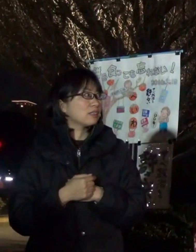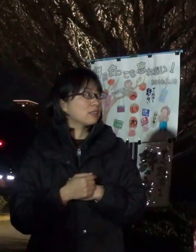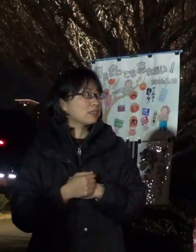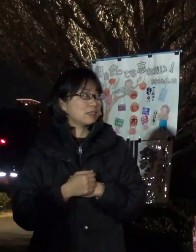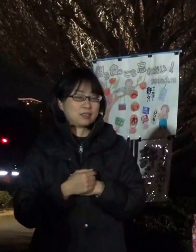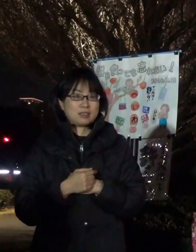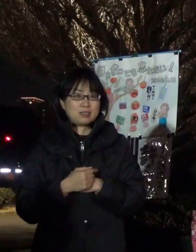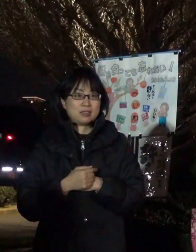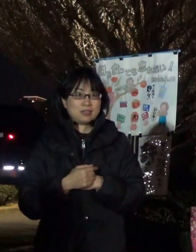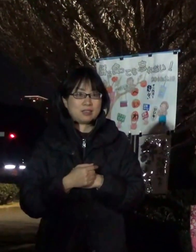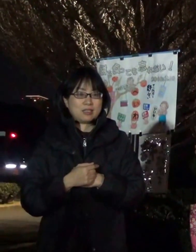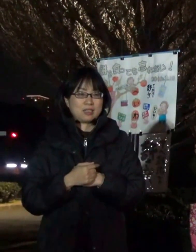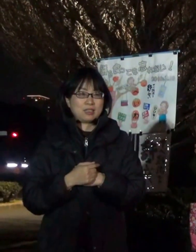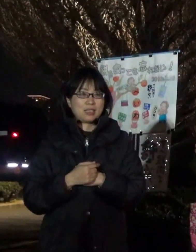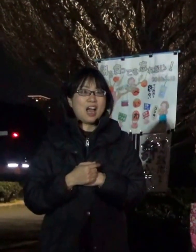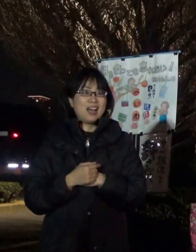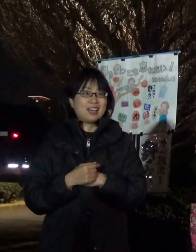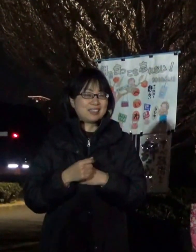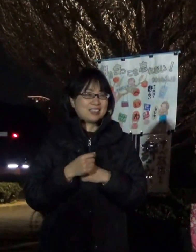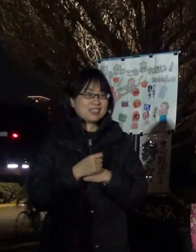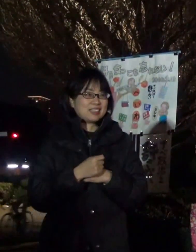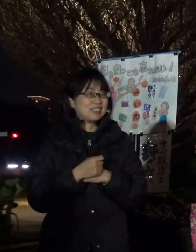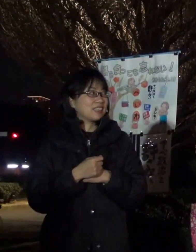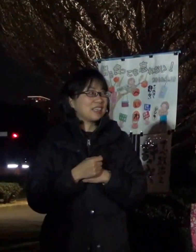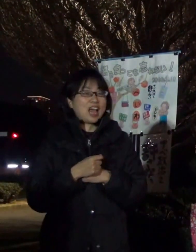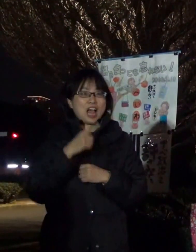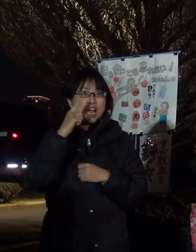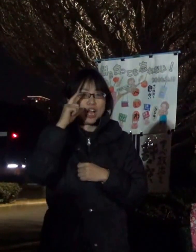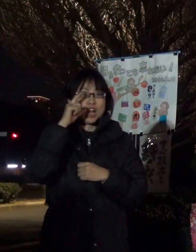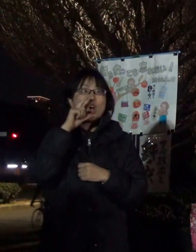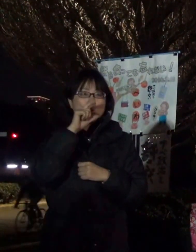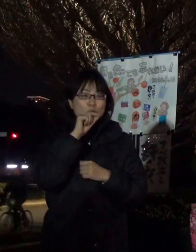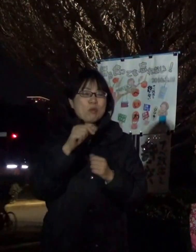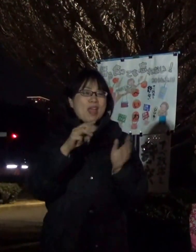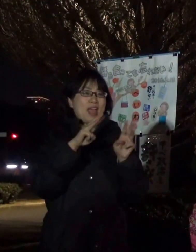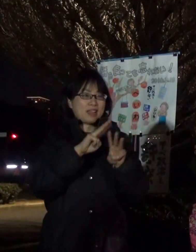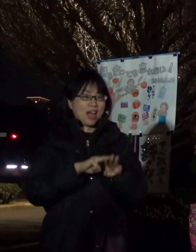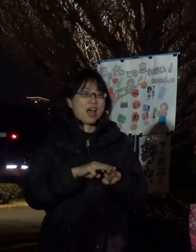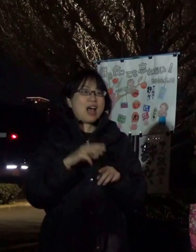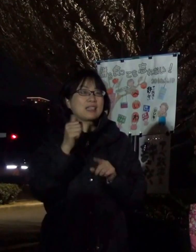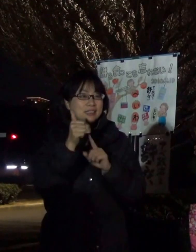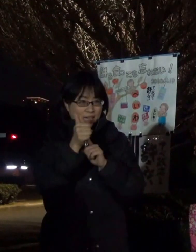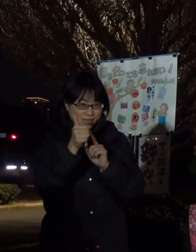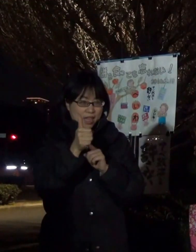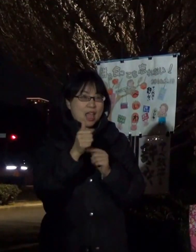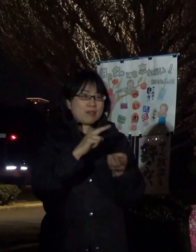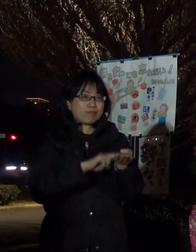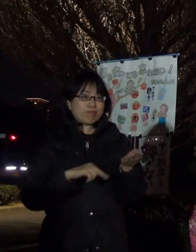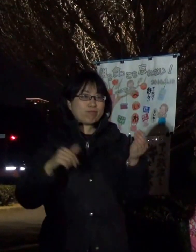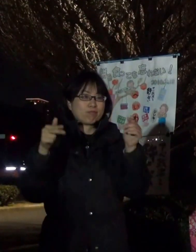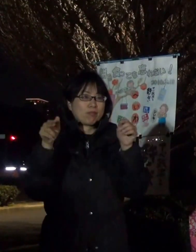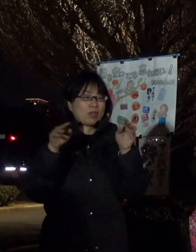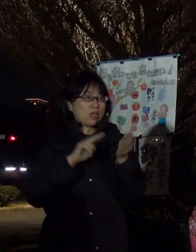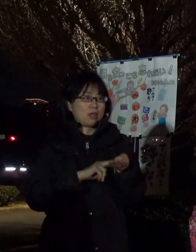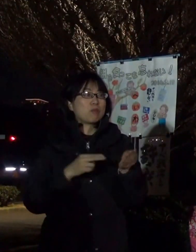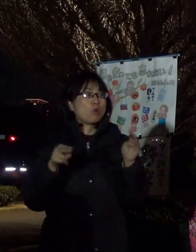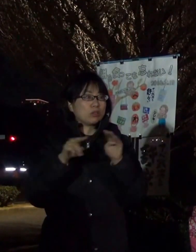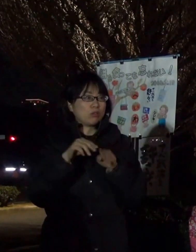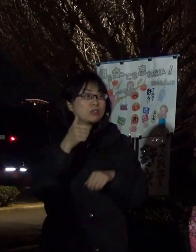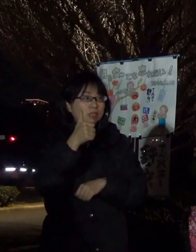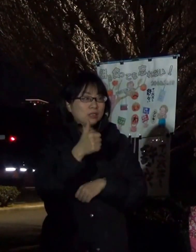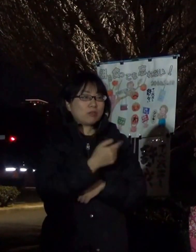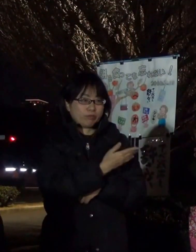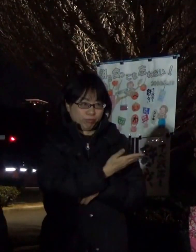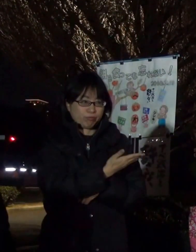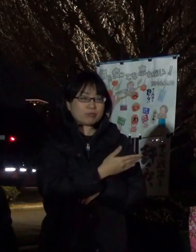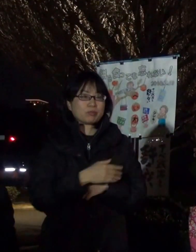ちょっと、梅田先生って言ってね、川口で開業医やってる方なんですよ。で、全くその時